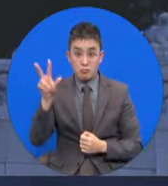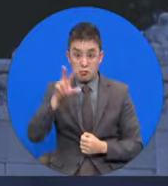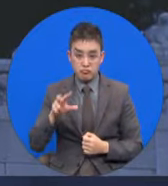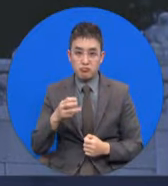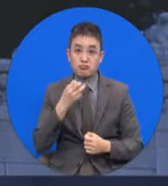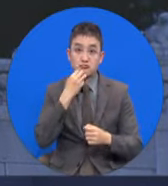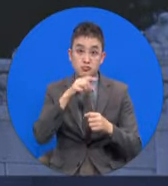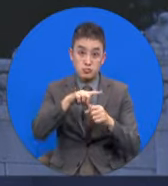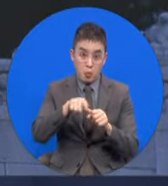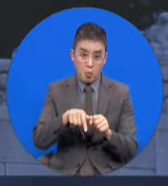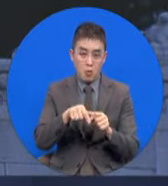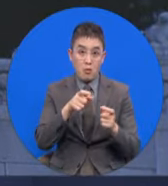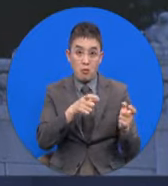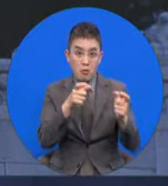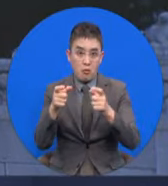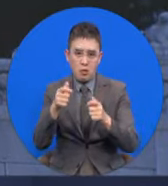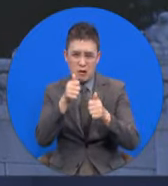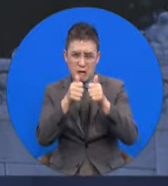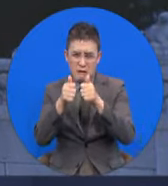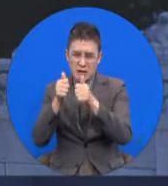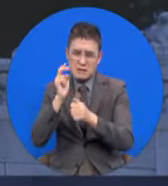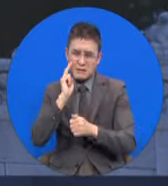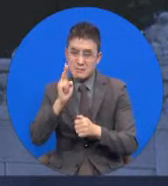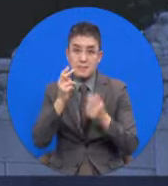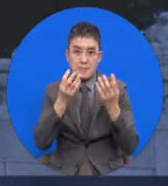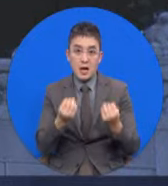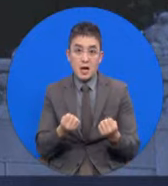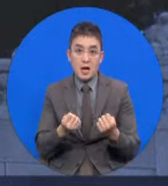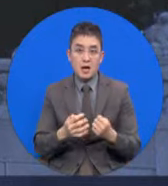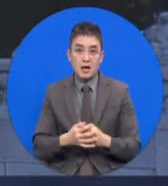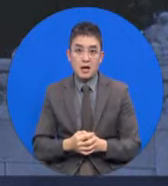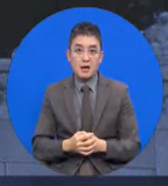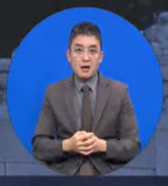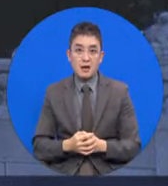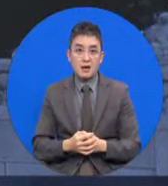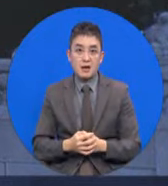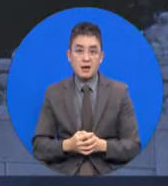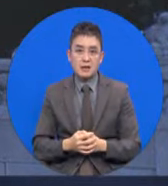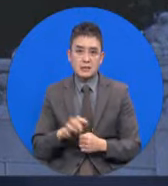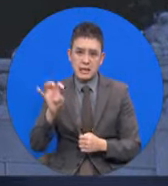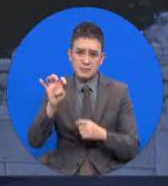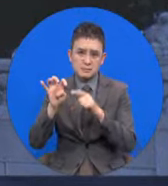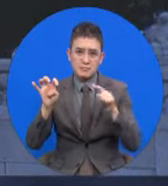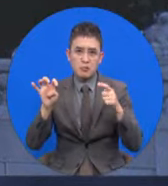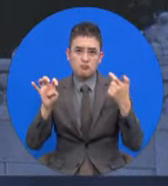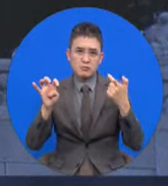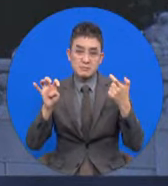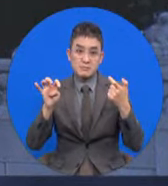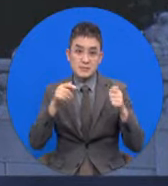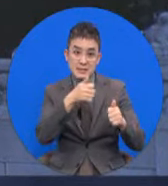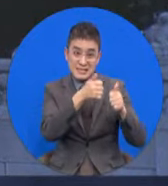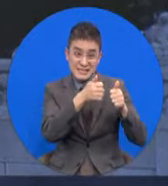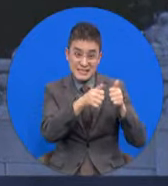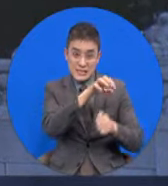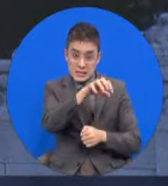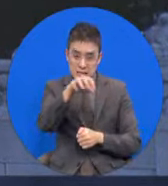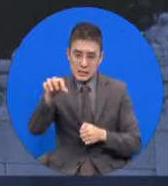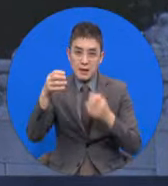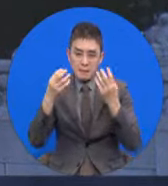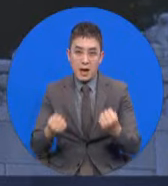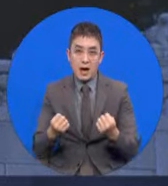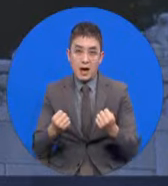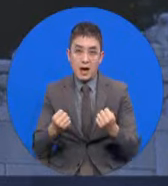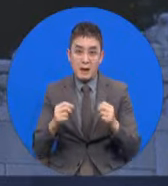많이 분포되어 있기 때문입니다. 다 해서 한 60곳 정도가 여야 후보들이 격돌하고 있고 경합하고 있고 오차범위